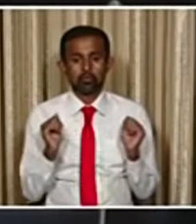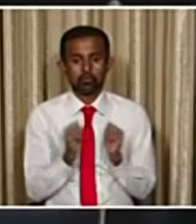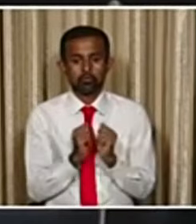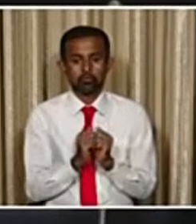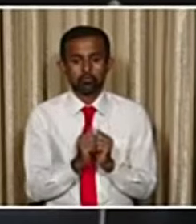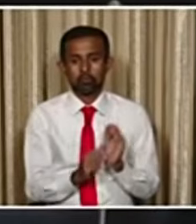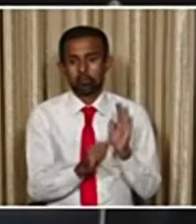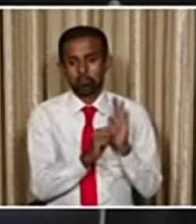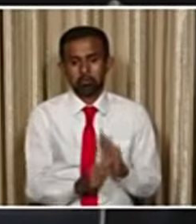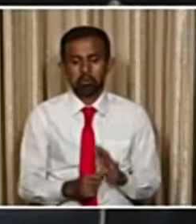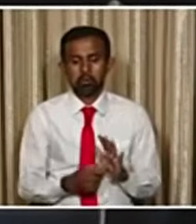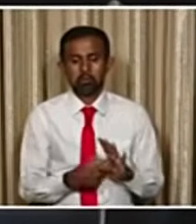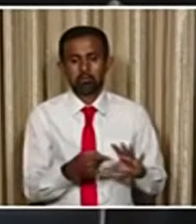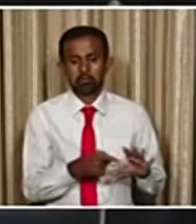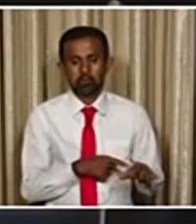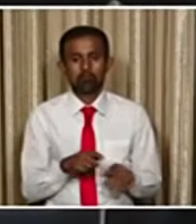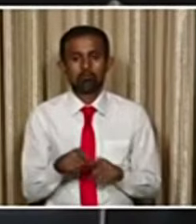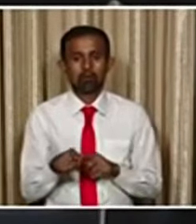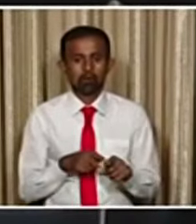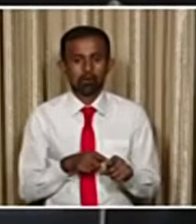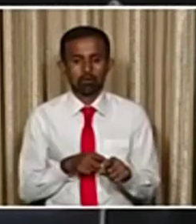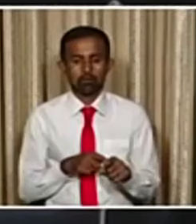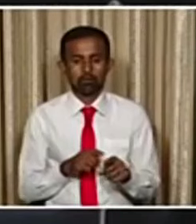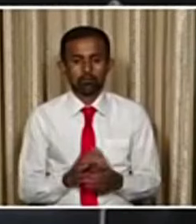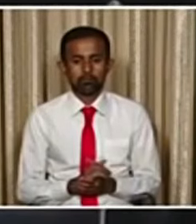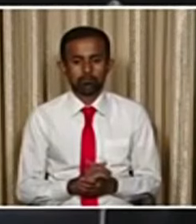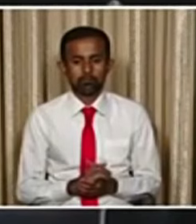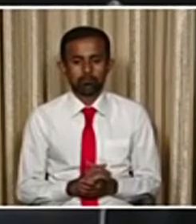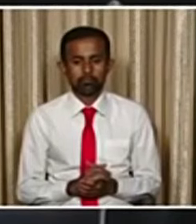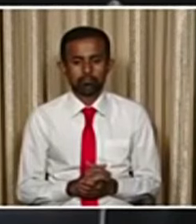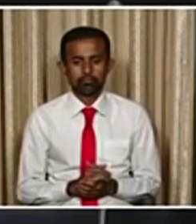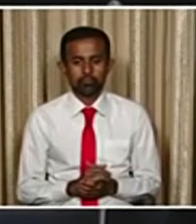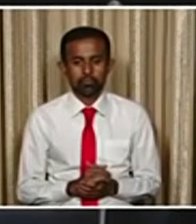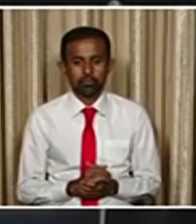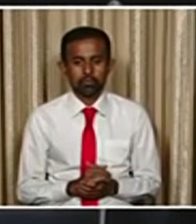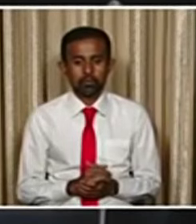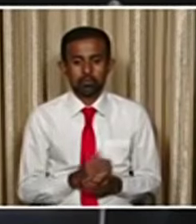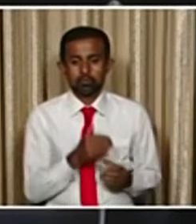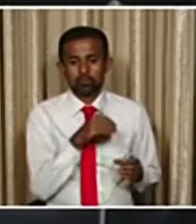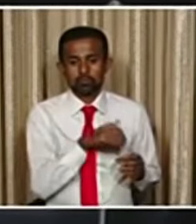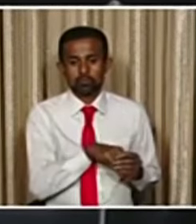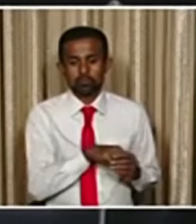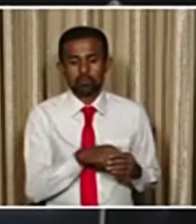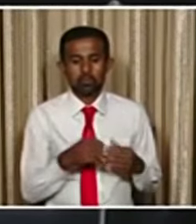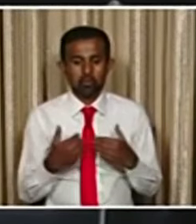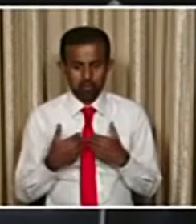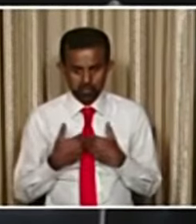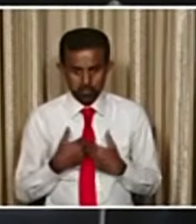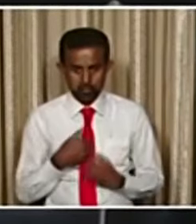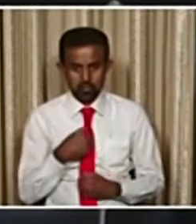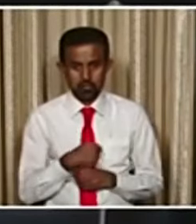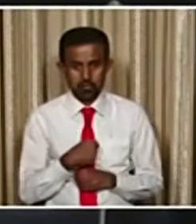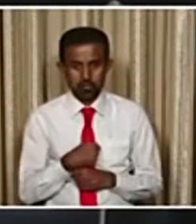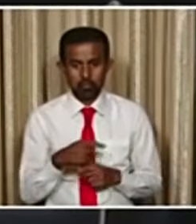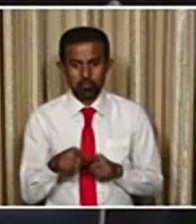ವಡಪಿಲುವ ಕಕುಲೆಂಗದಿನ್ನಟ ಕರನ್ ಉತ್ಸಾಹ ಯಾಕ ಮಿಸಕ ಕಿಶಿಸೇತ್ಮ ಮೇಕ ತುಲ ಅಪಿ